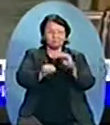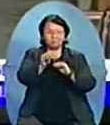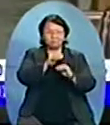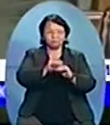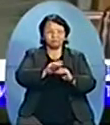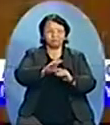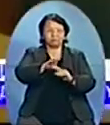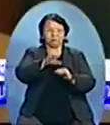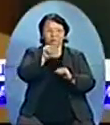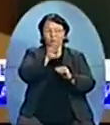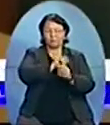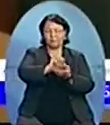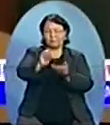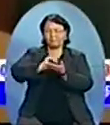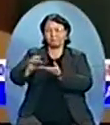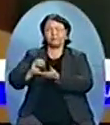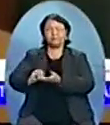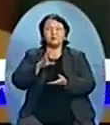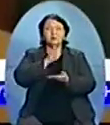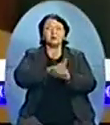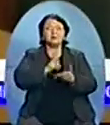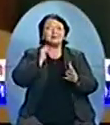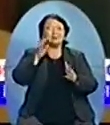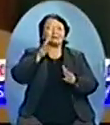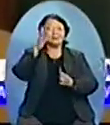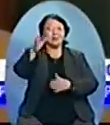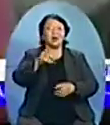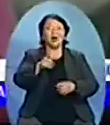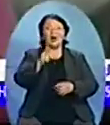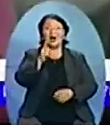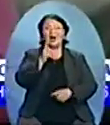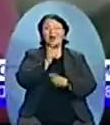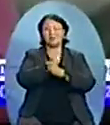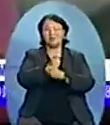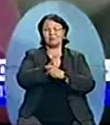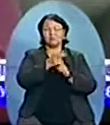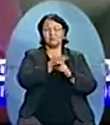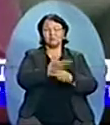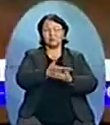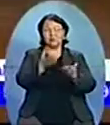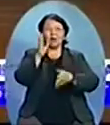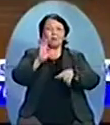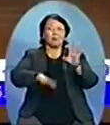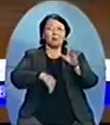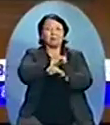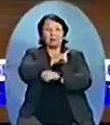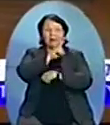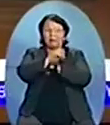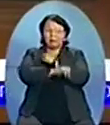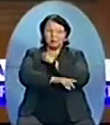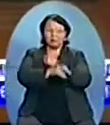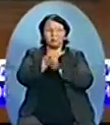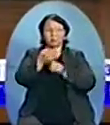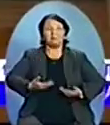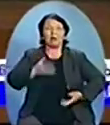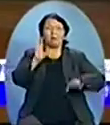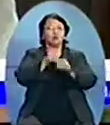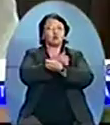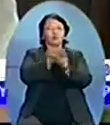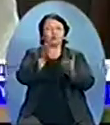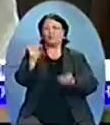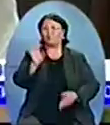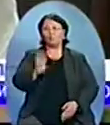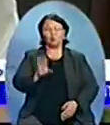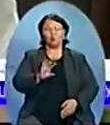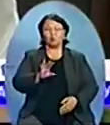бол тавьж болгоно. Гэхдээ цаашдаа халамжийг хатгаарлах биш хүнд хүрэгдэг болох хэрэгтэй байгааг салбарын яамнаас мэдгдэж байна. Тухайлбал 3 хүүхдээ